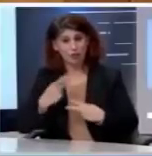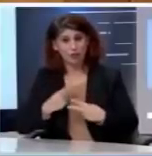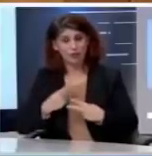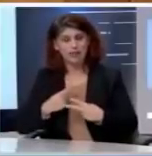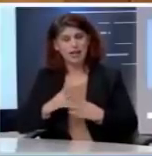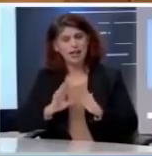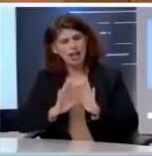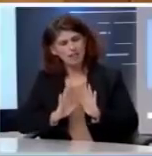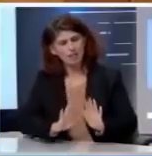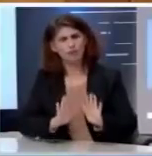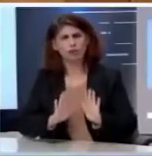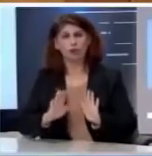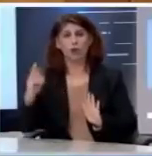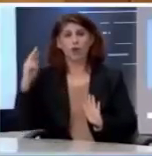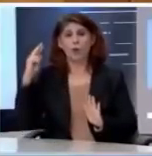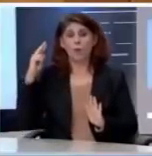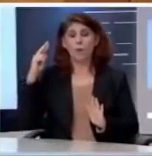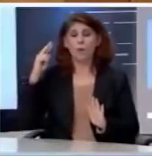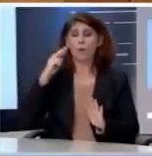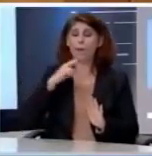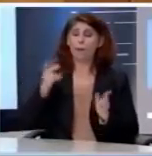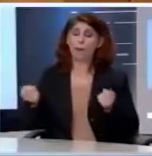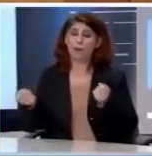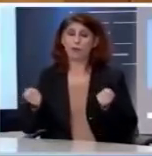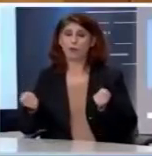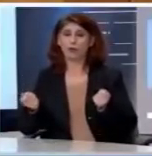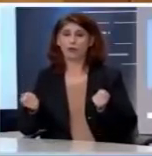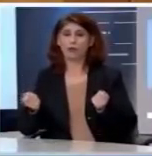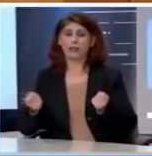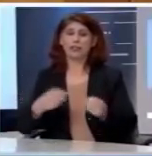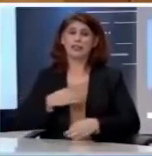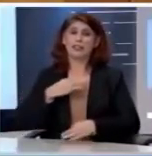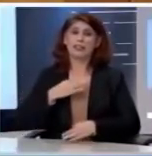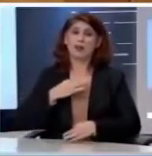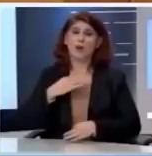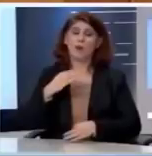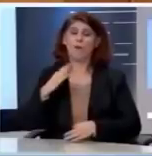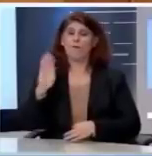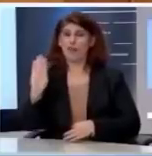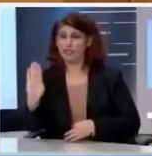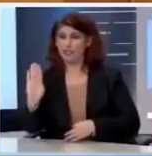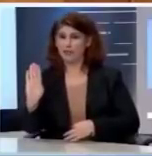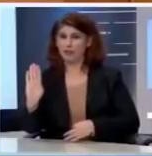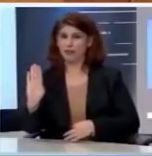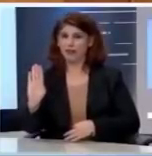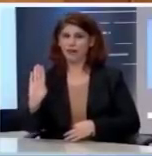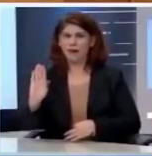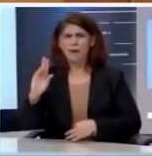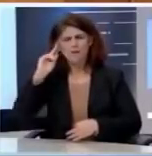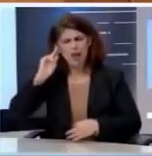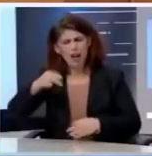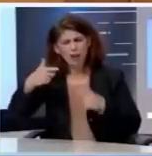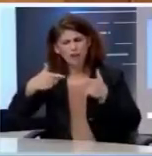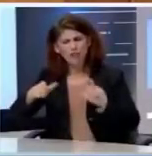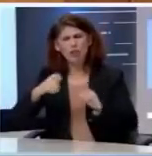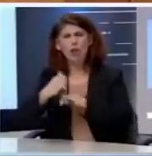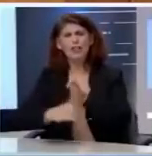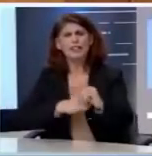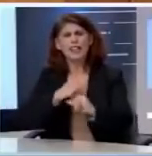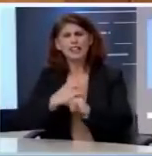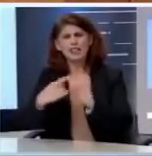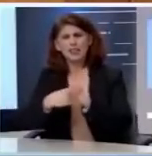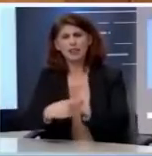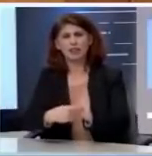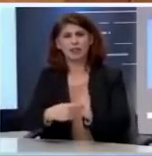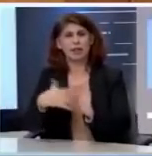να αφήσω τον πρωθυπουργεύοντα ή εκπρόβο του πρωθυπουργού, κύριο Βαξεβάνη, να εκτίθεται με βλακώδη δίκτυα στο διαδίκτυο,